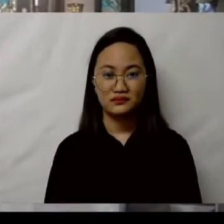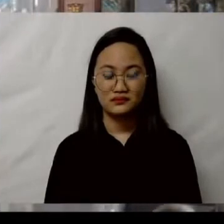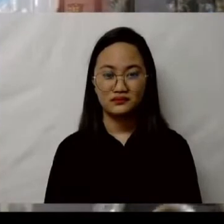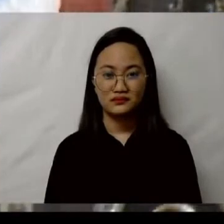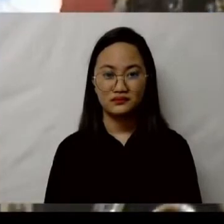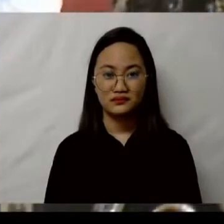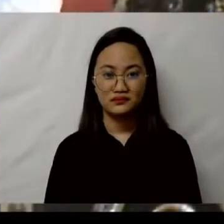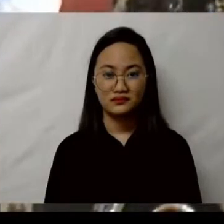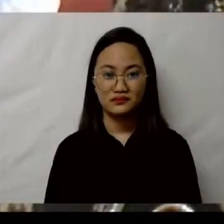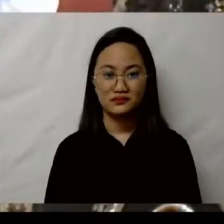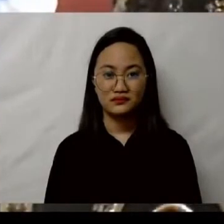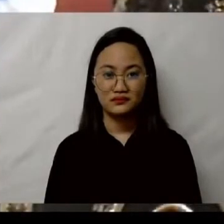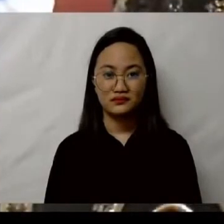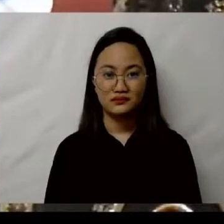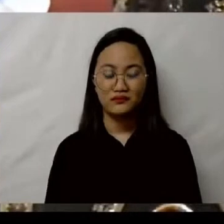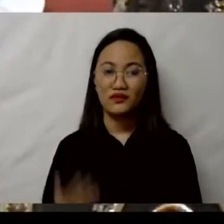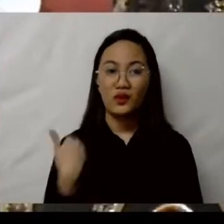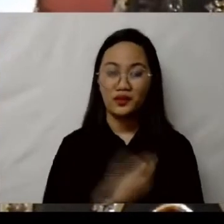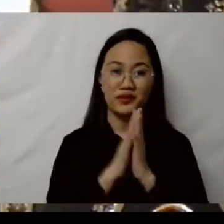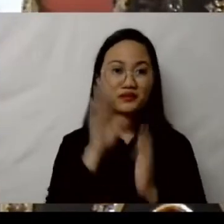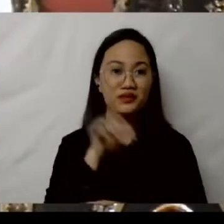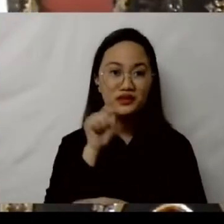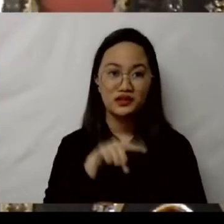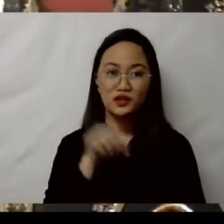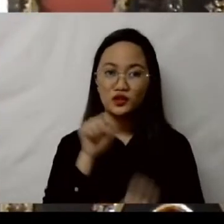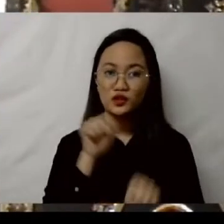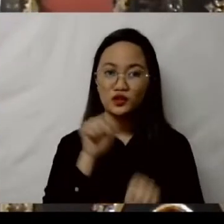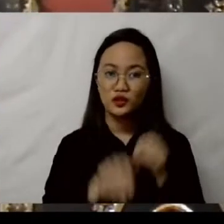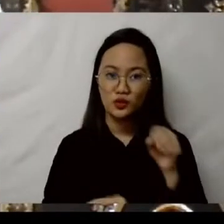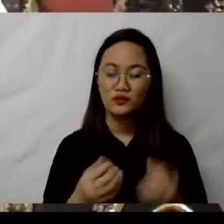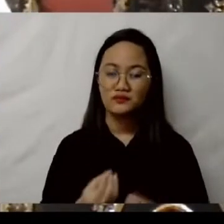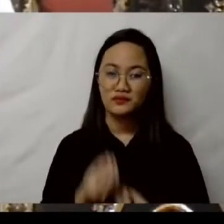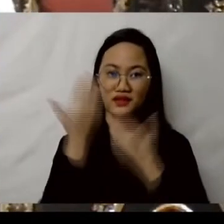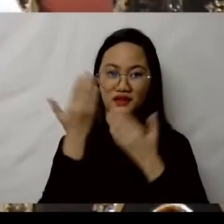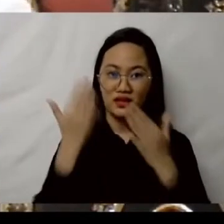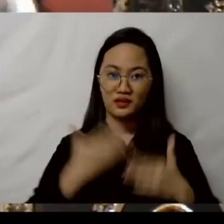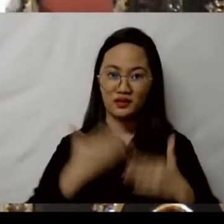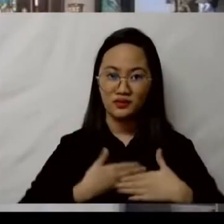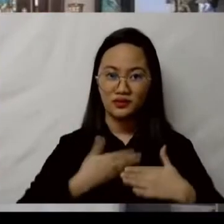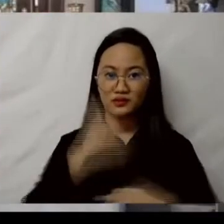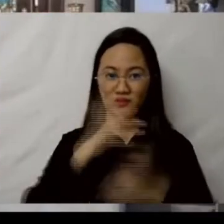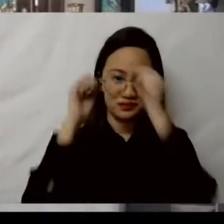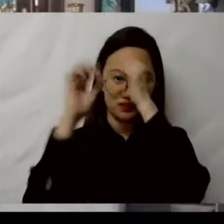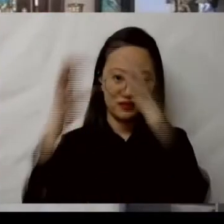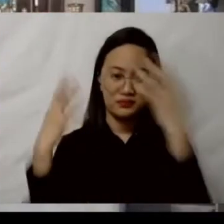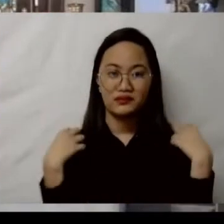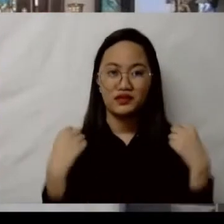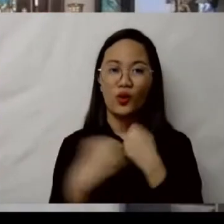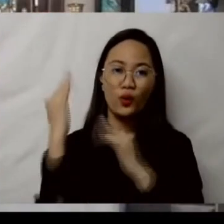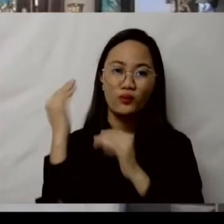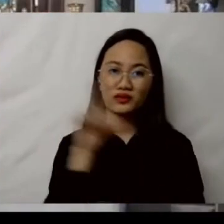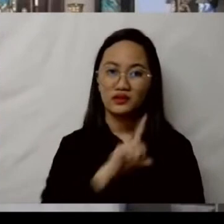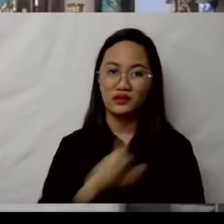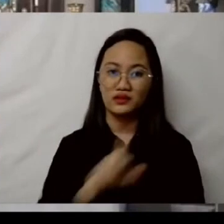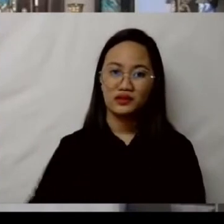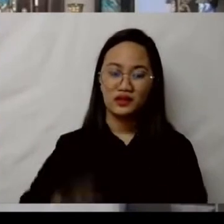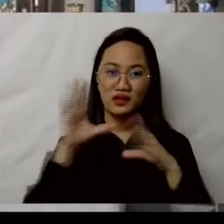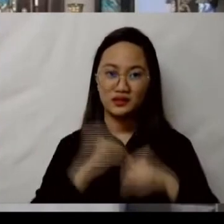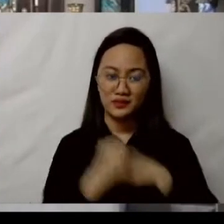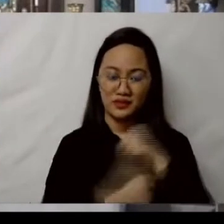Manalangin kayo mga kapatid upang paghahain natin ay kalugdan ng Diyos amang makapangyarihan. Tanggapin nawa ng Panginoon itong paghahain sa iyong